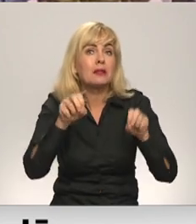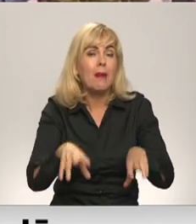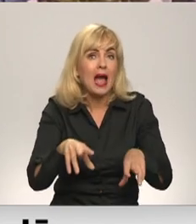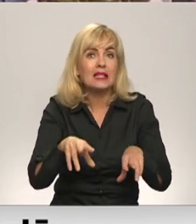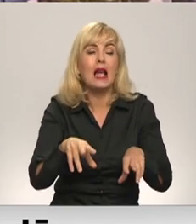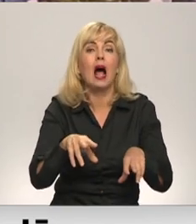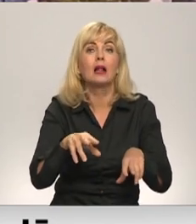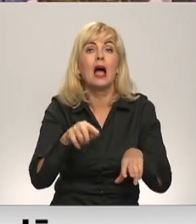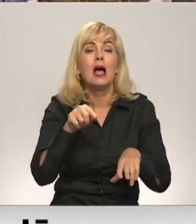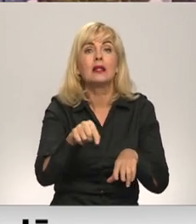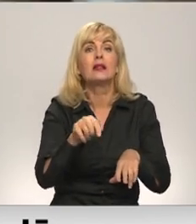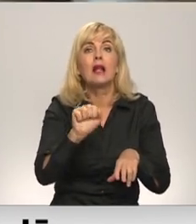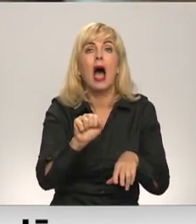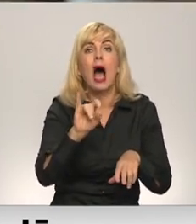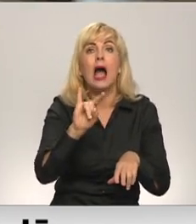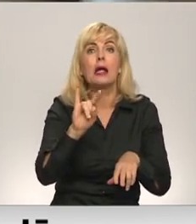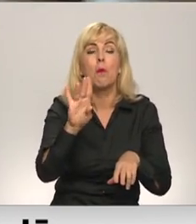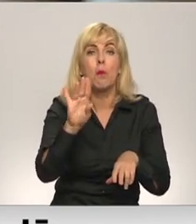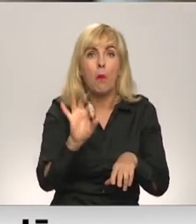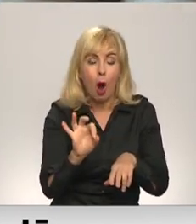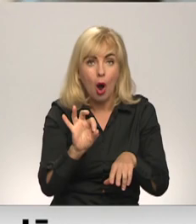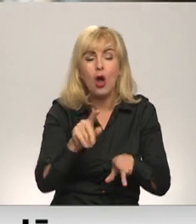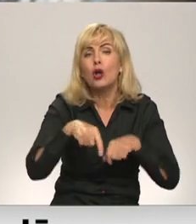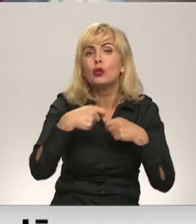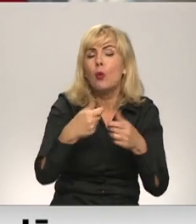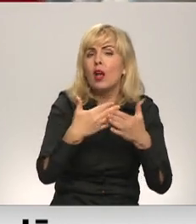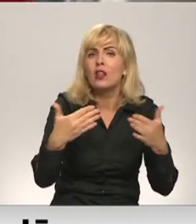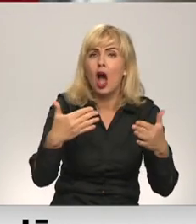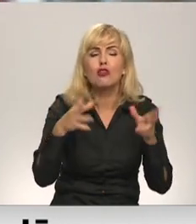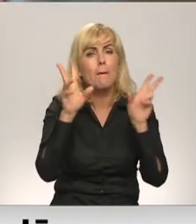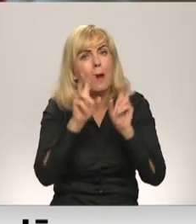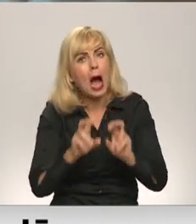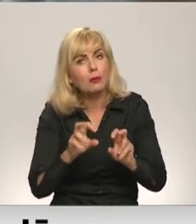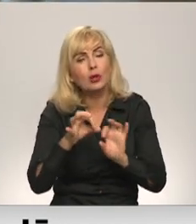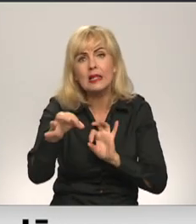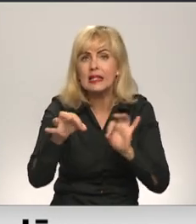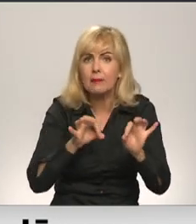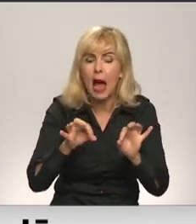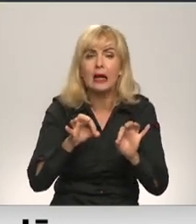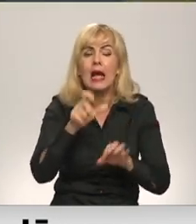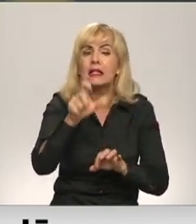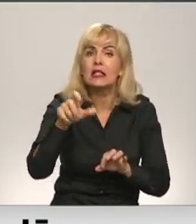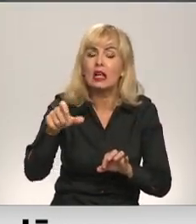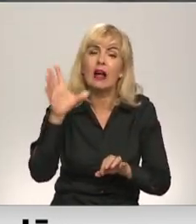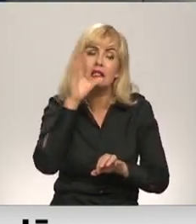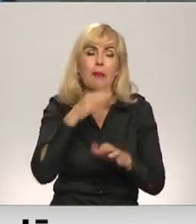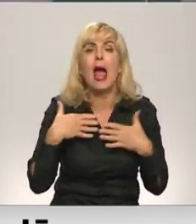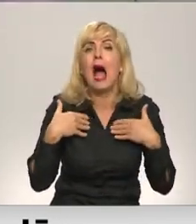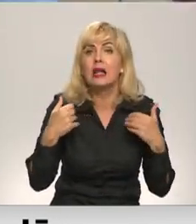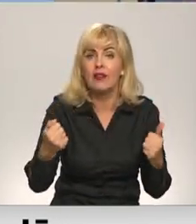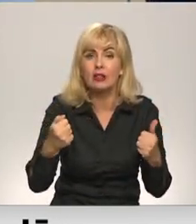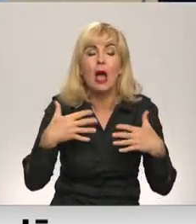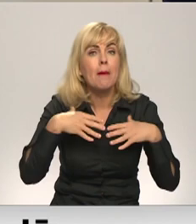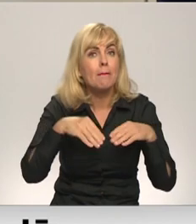platformu Taimo. Platforma dod iespēju veikt dažādus mērījumus un izvērtēt, kā bērns atveseļoties spēj paviekt aizvien